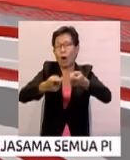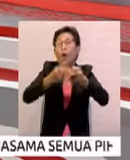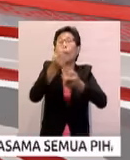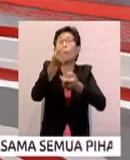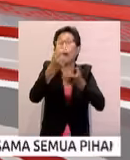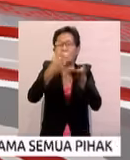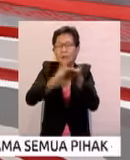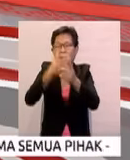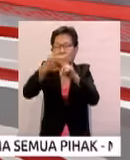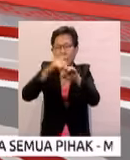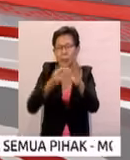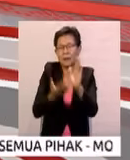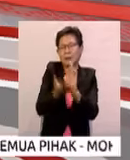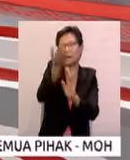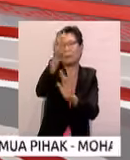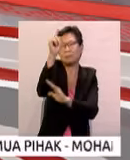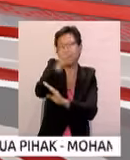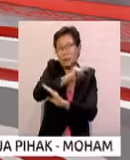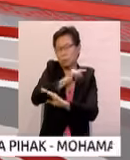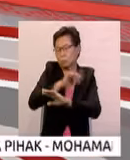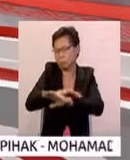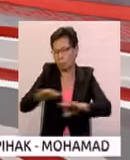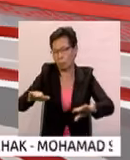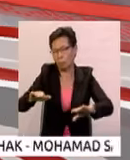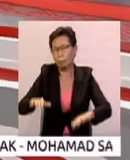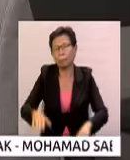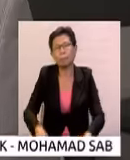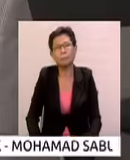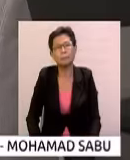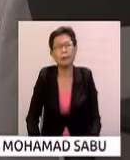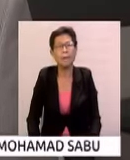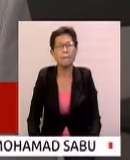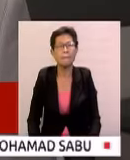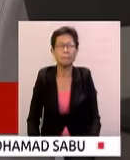tiket daripada naik mendadak.